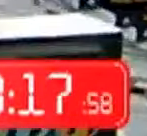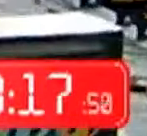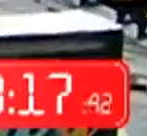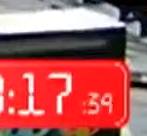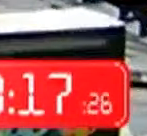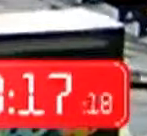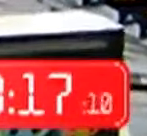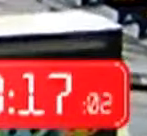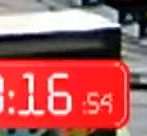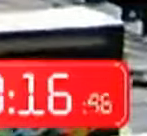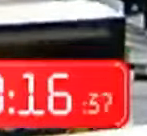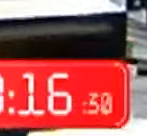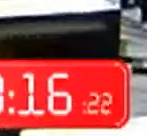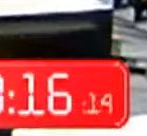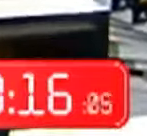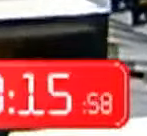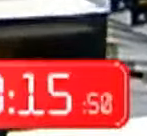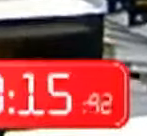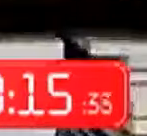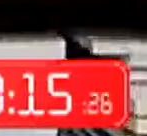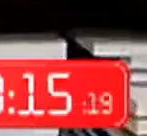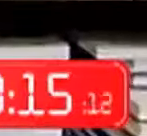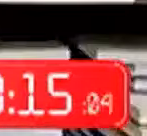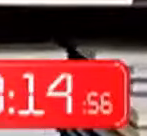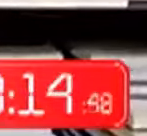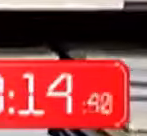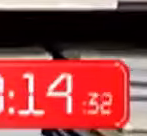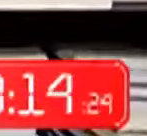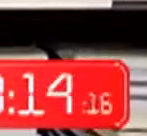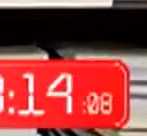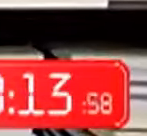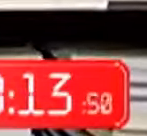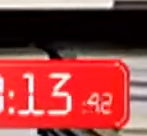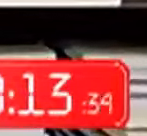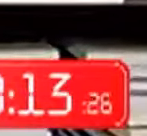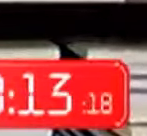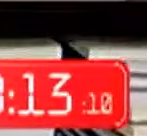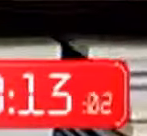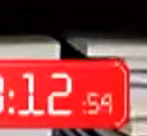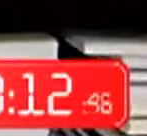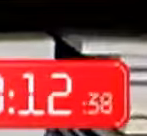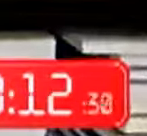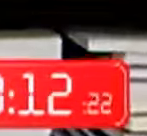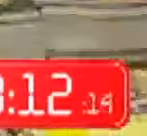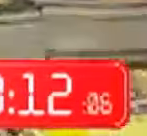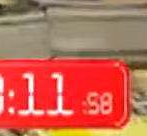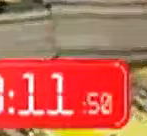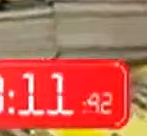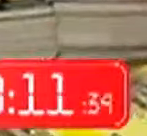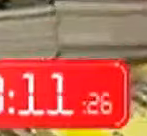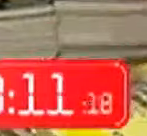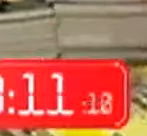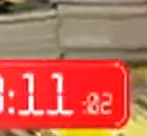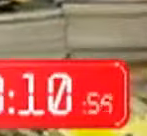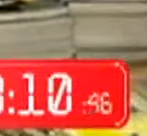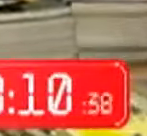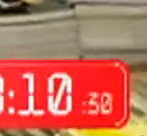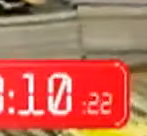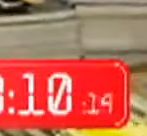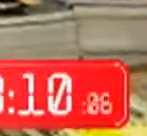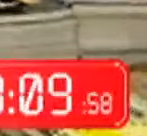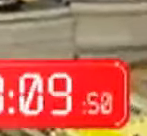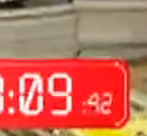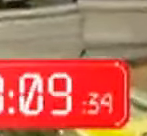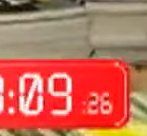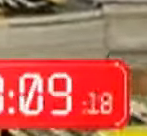paano gagawing mas mura ang mga librong ibinebenta at paano mapapadali para sa mga Pinoy na makakuha o